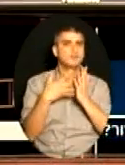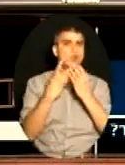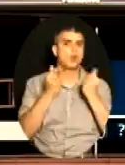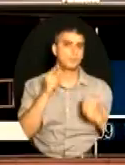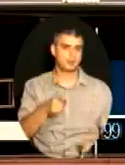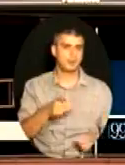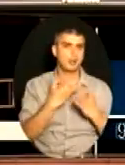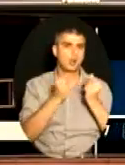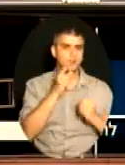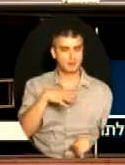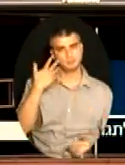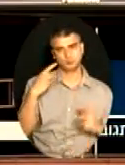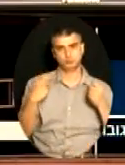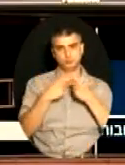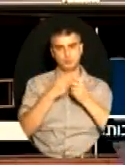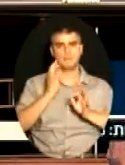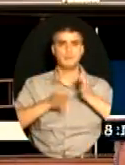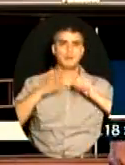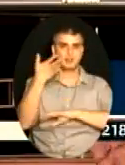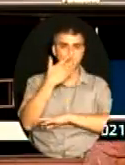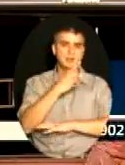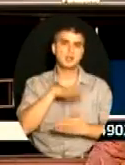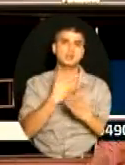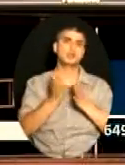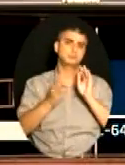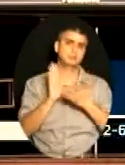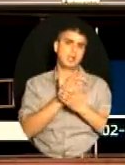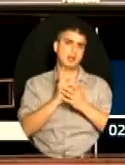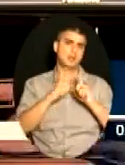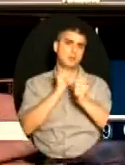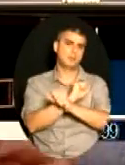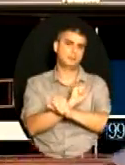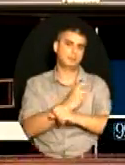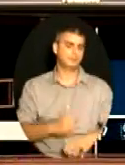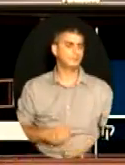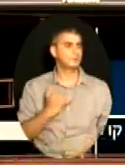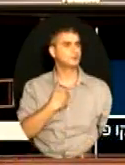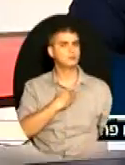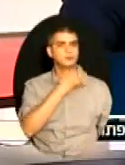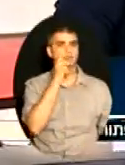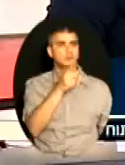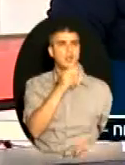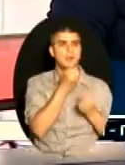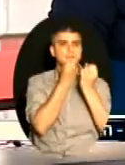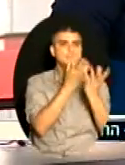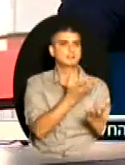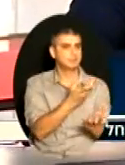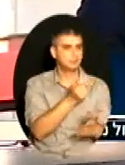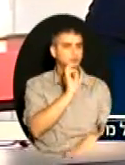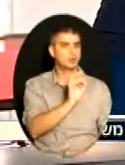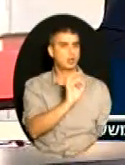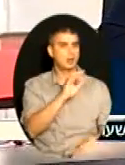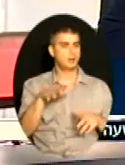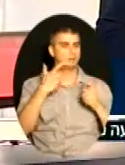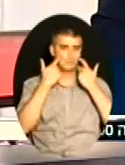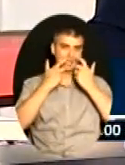האלה. החומרים האלה יוגשו לפרקליט המדינה, ליועץ המשפטי, יחליטו על מעצרים, נבצע את המעצרים. כן, עכשיו אני רוצה לשאול אותך על המסר שעובר